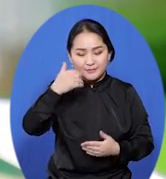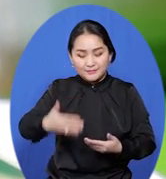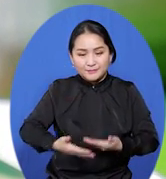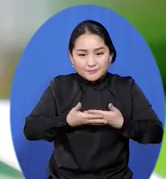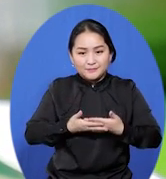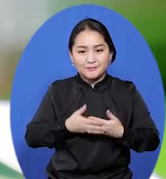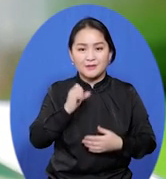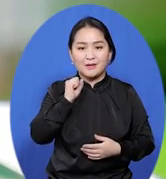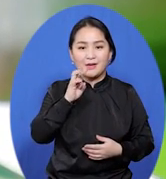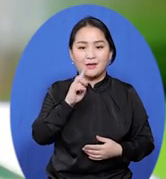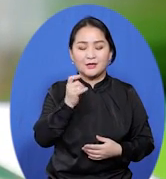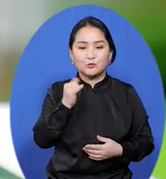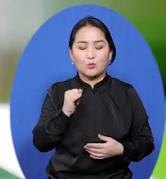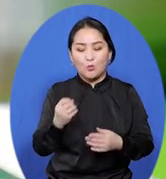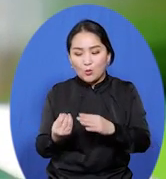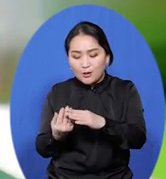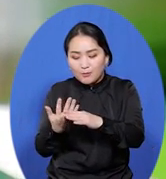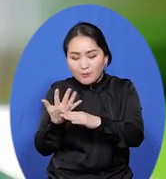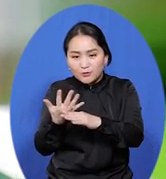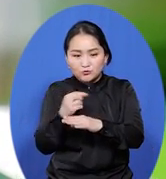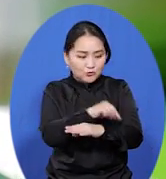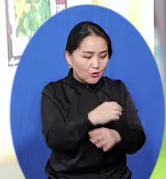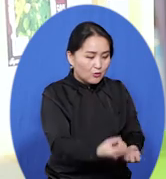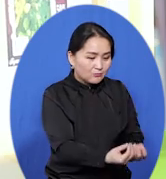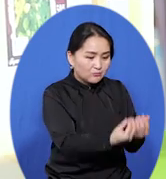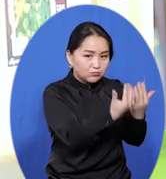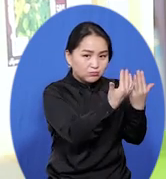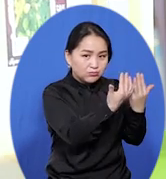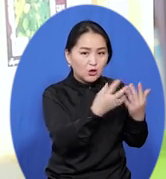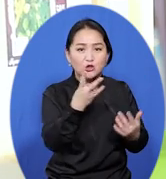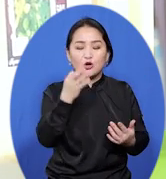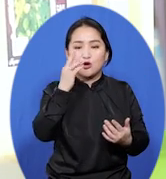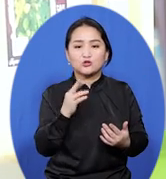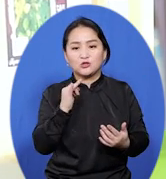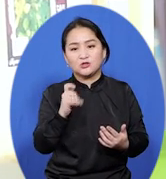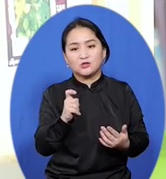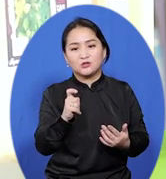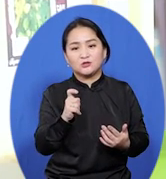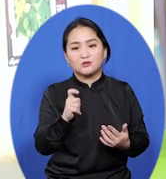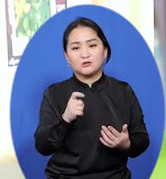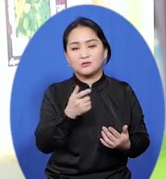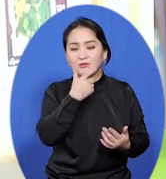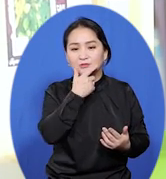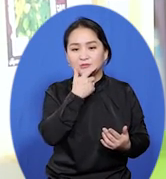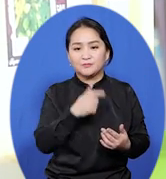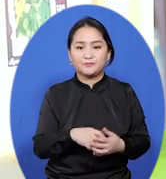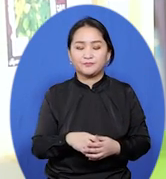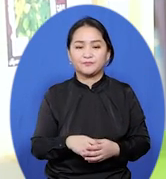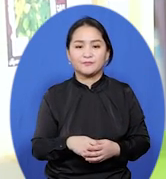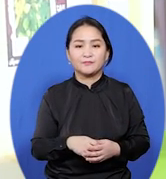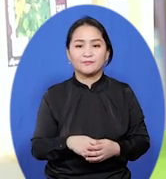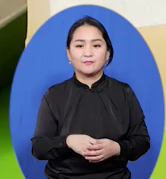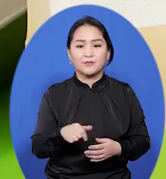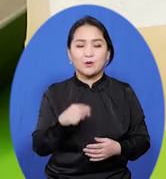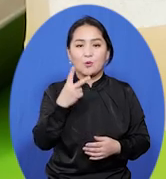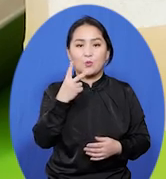ингээд ургамлын үндсийг бид нэр бас баг хэмжээгээр тариалаад одоо энэний нөөц бол тийм ариун их тариалтын хийж чадаагүй байгаа гэсэн үдрийг